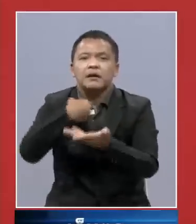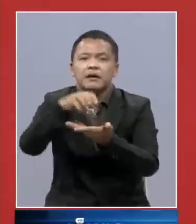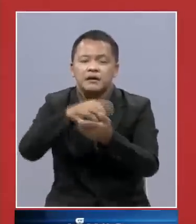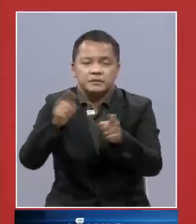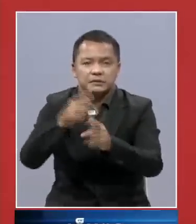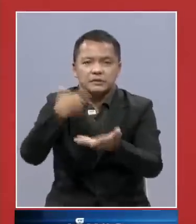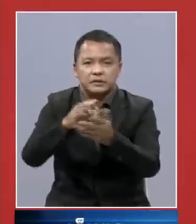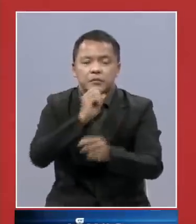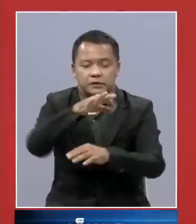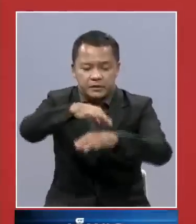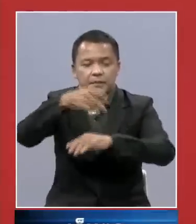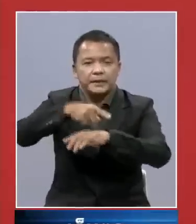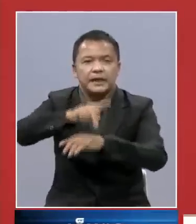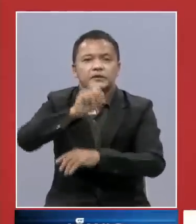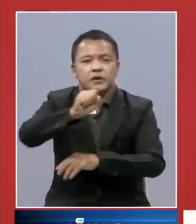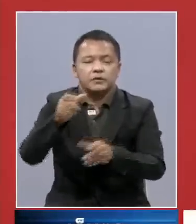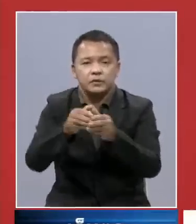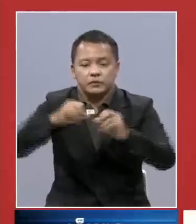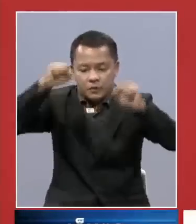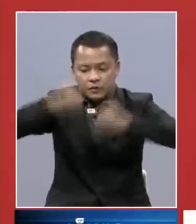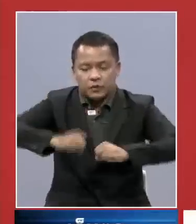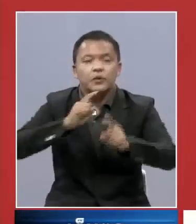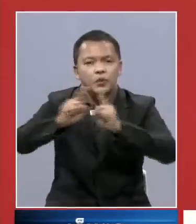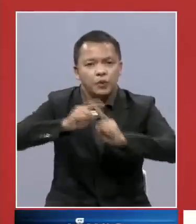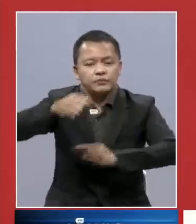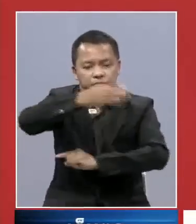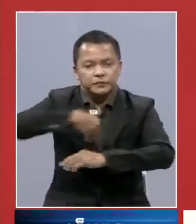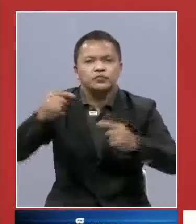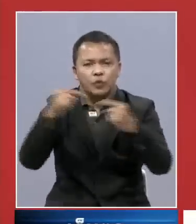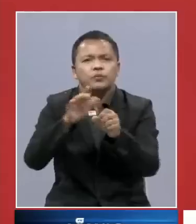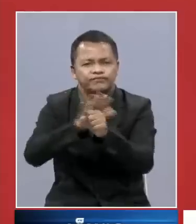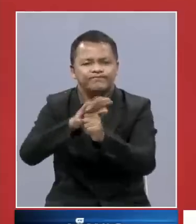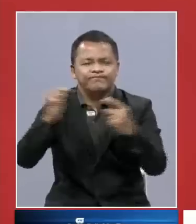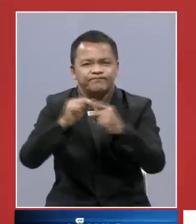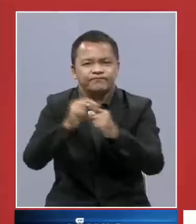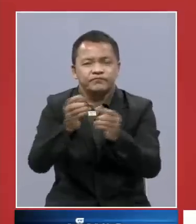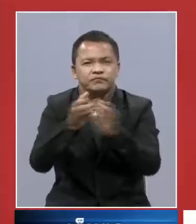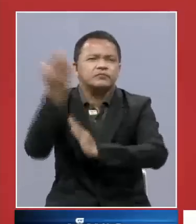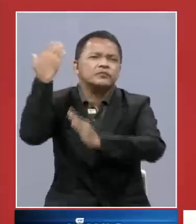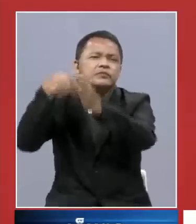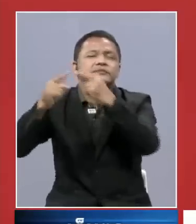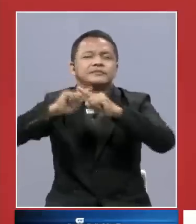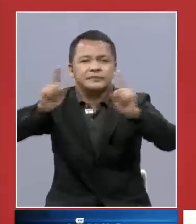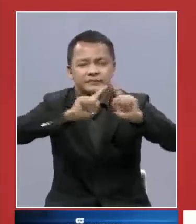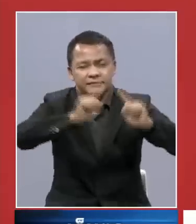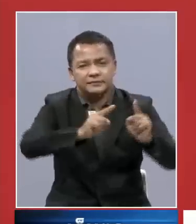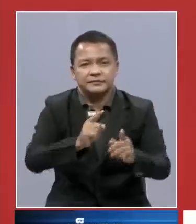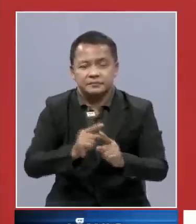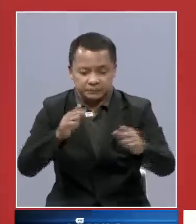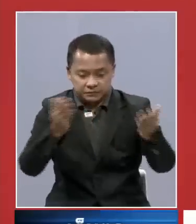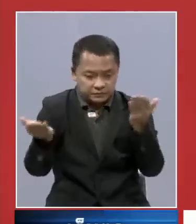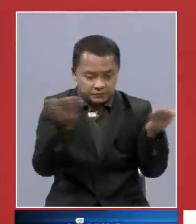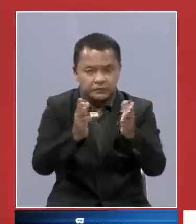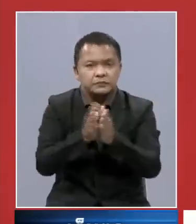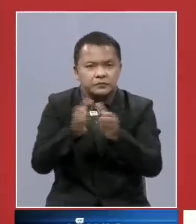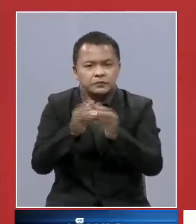องนี้บอกว่าตำแหน่งประธานสภาอยู่ที่การตกลงและพูดคุยกันด้วยความเหมาะสมในแต่ละสมัยไม่เหมือนกันมาเทียบกันไม่ได้นะเราเป็